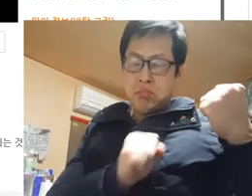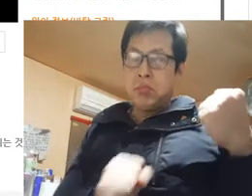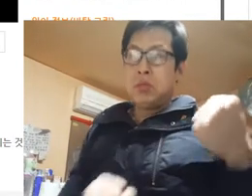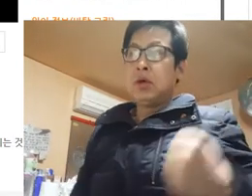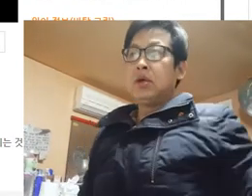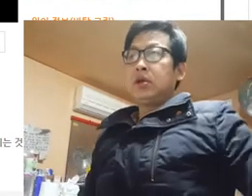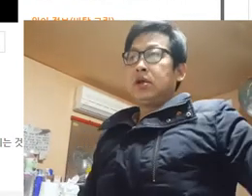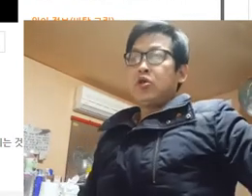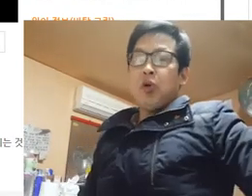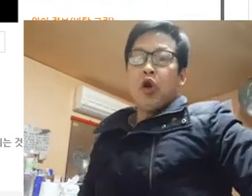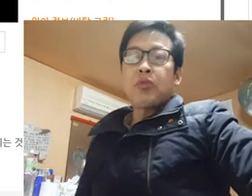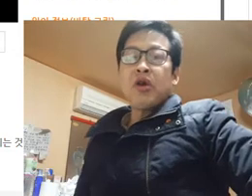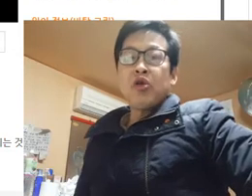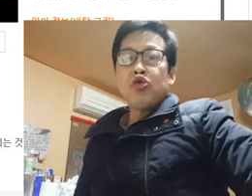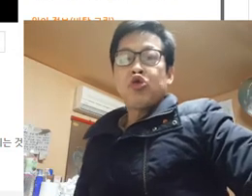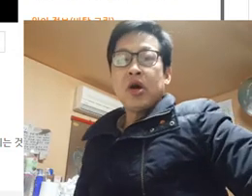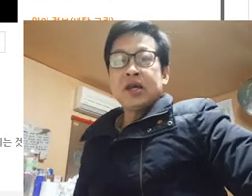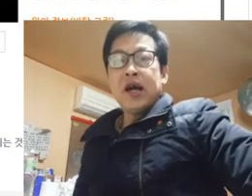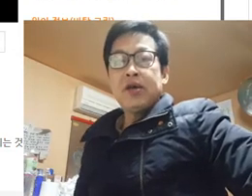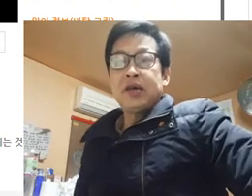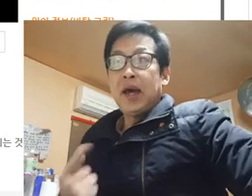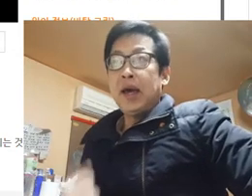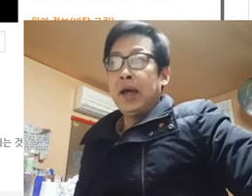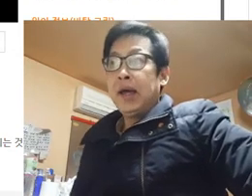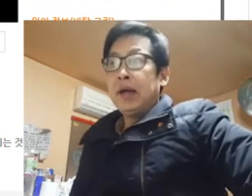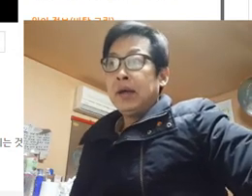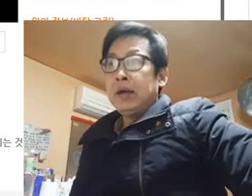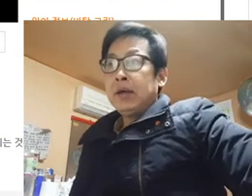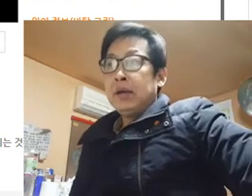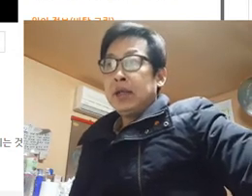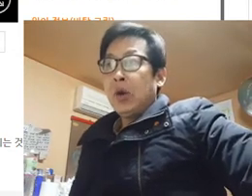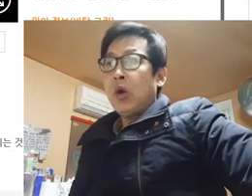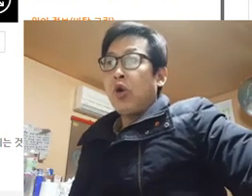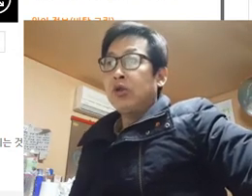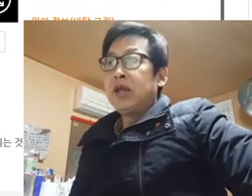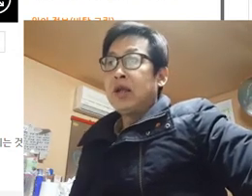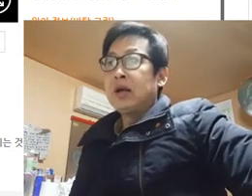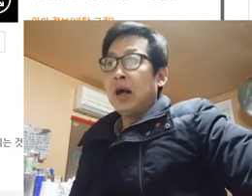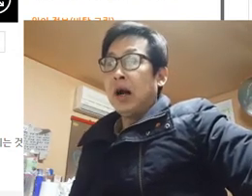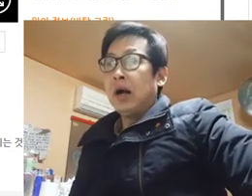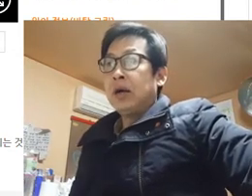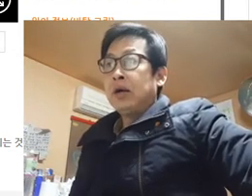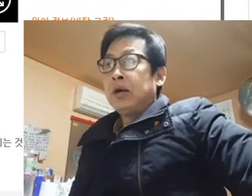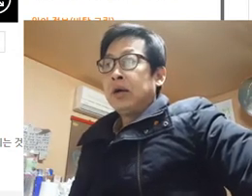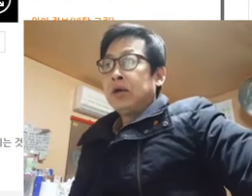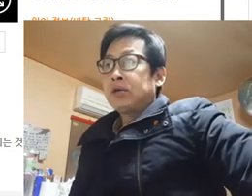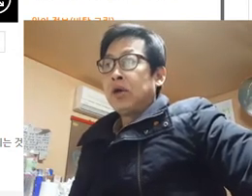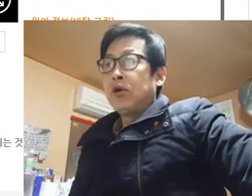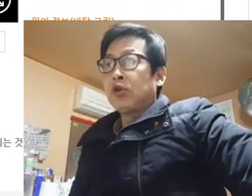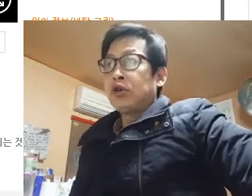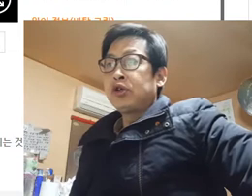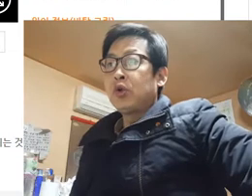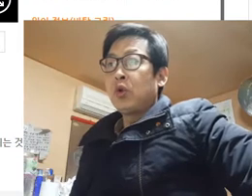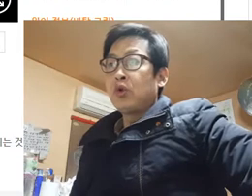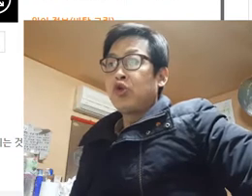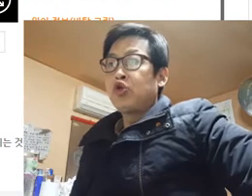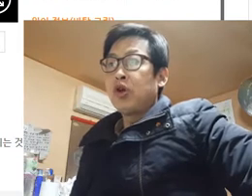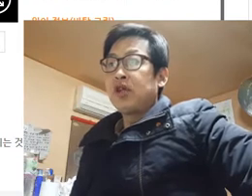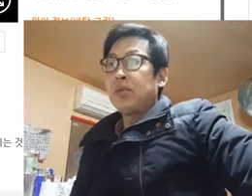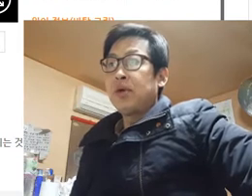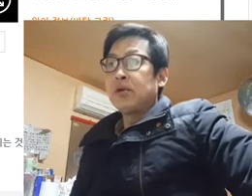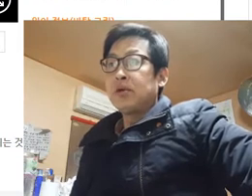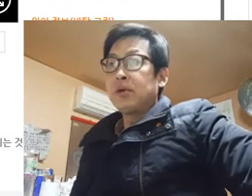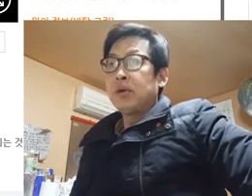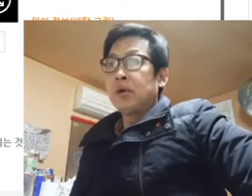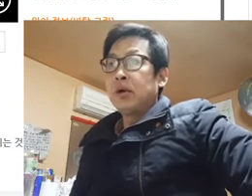이 좀 어렵더라고 유추하기가 이게 예외 권태일까 저는 어떤 식으로 유출